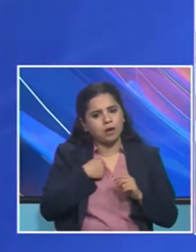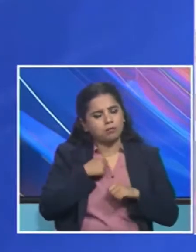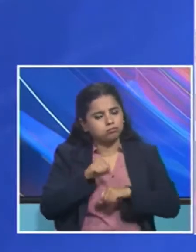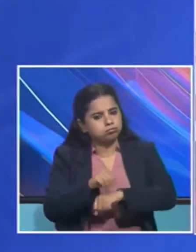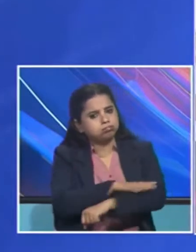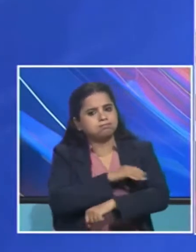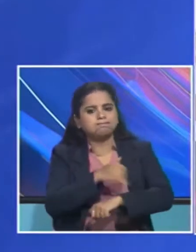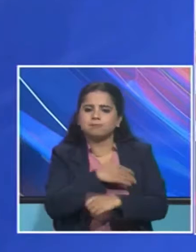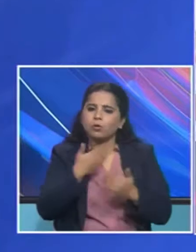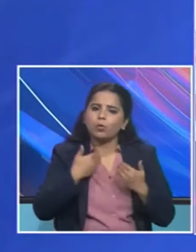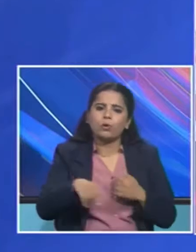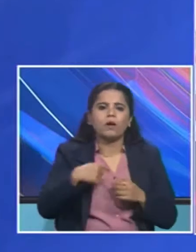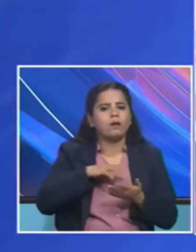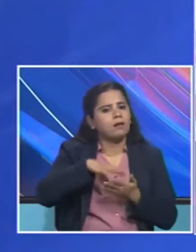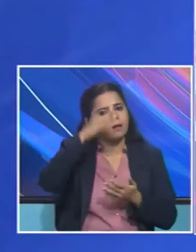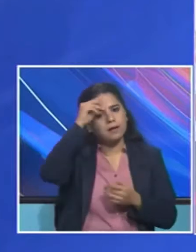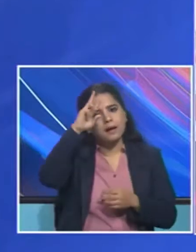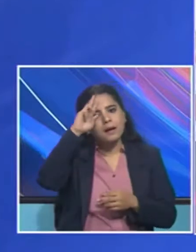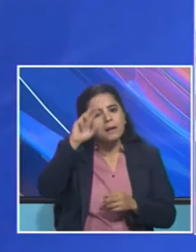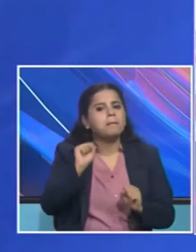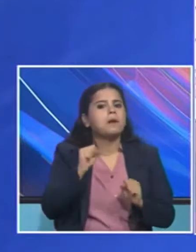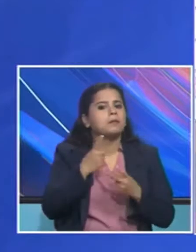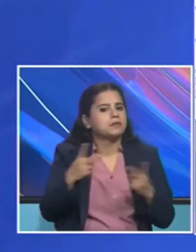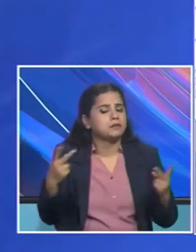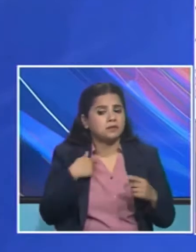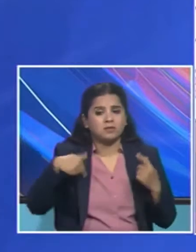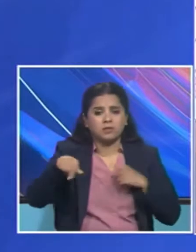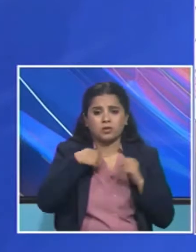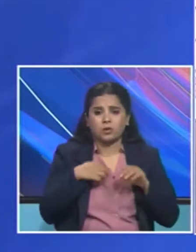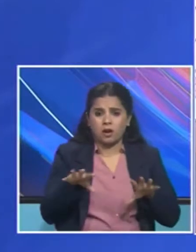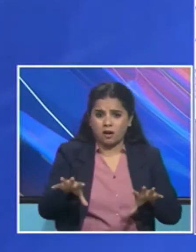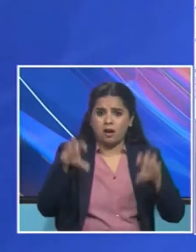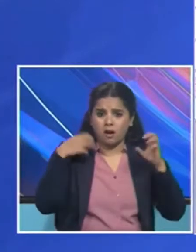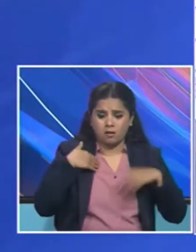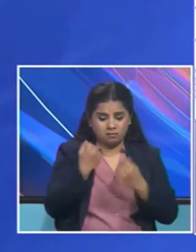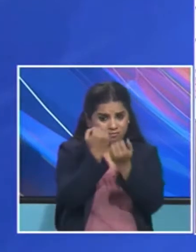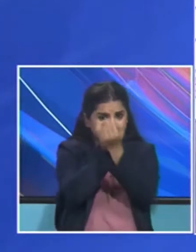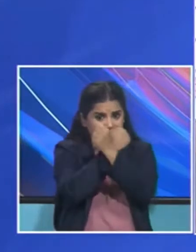देवियों और स्वजनों, हमारे संवैधानिक संग्राम में,